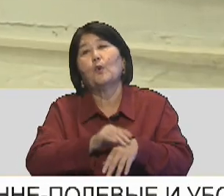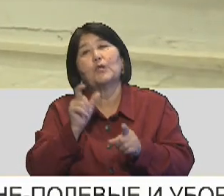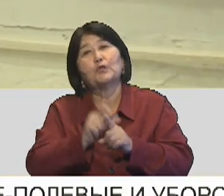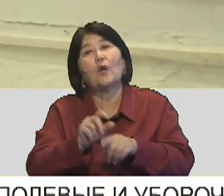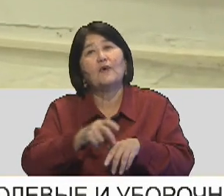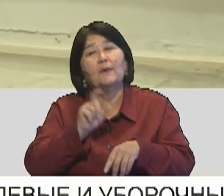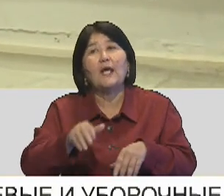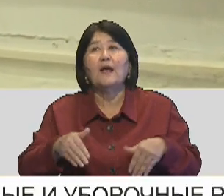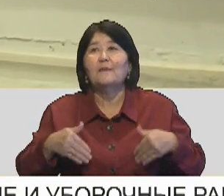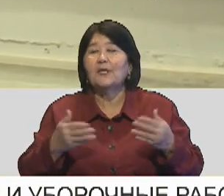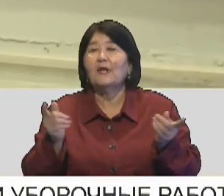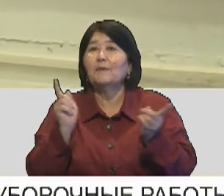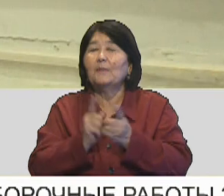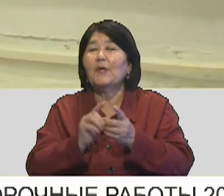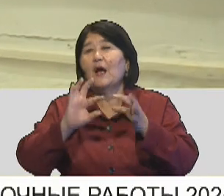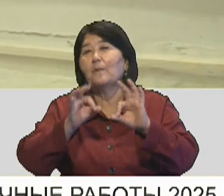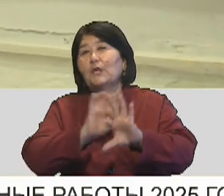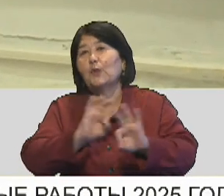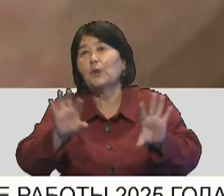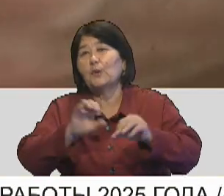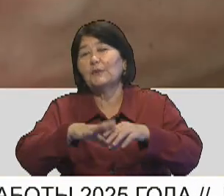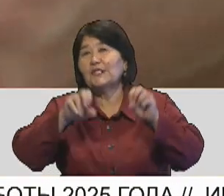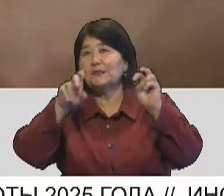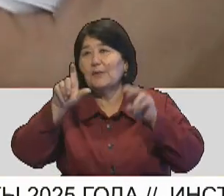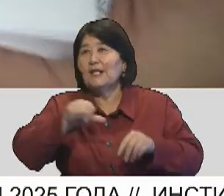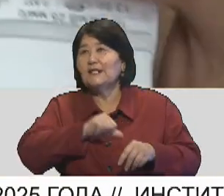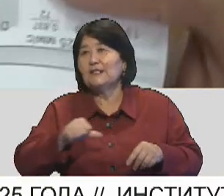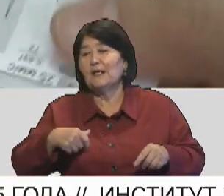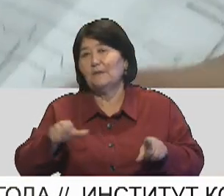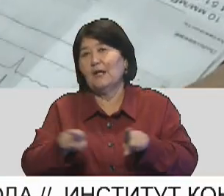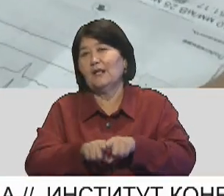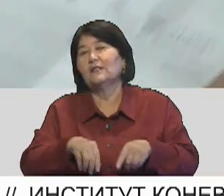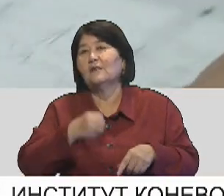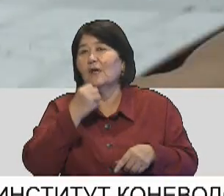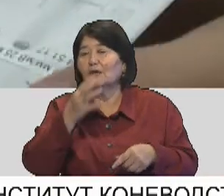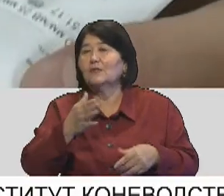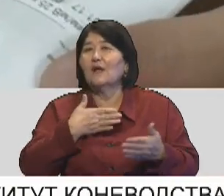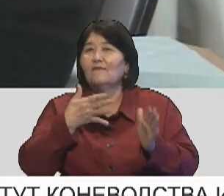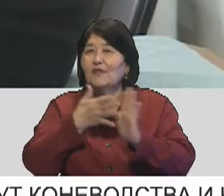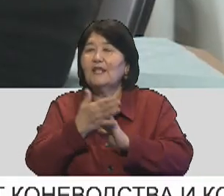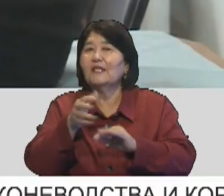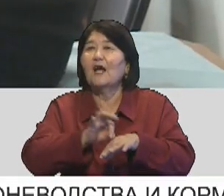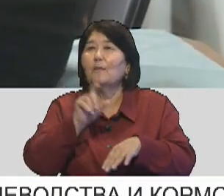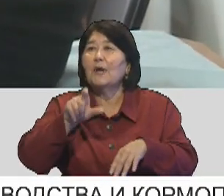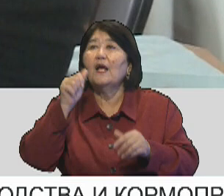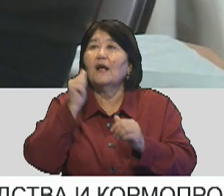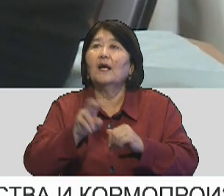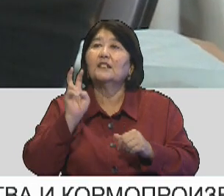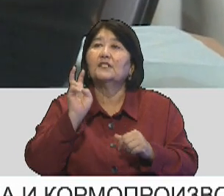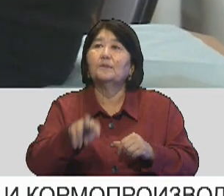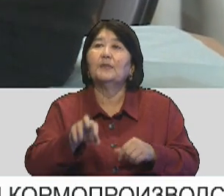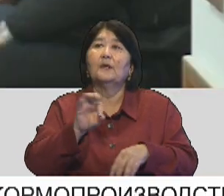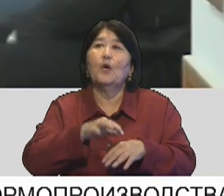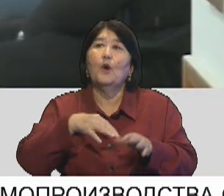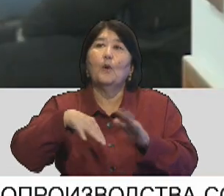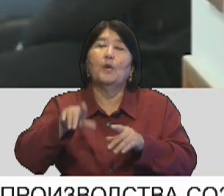врача приветливый приём и подробные консультации специалистов сами по себе оказали благотворное влияние на пациентов каждый пришедший на Прим